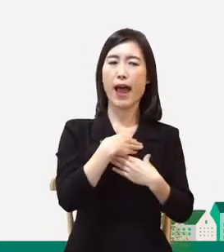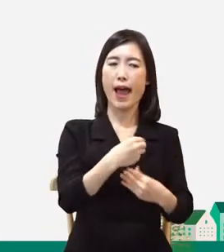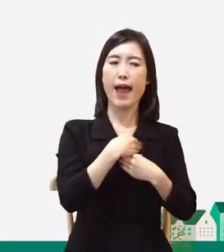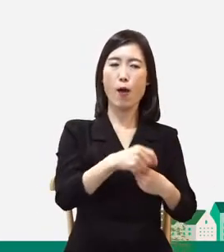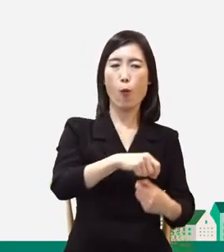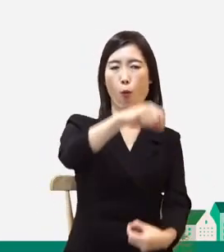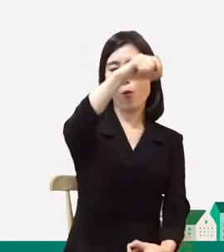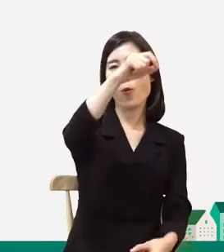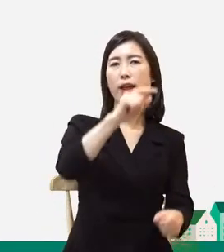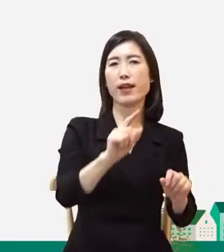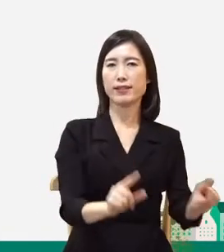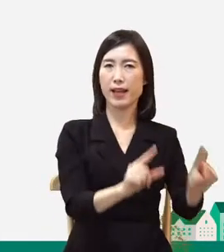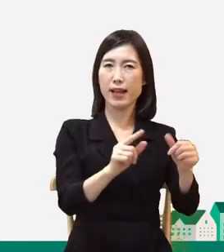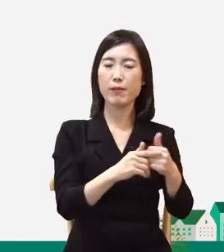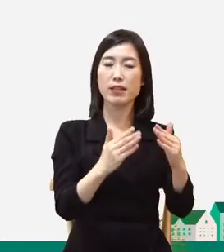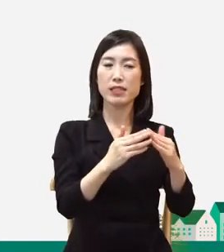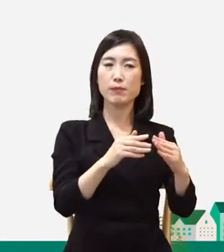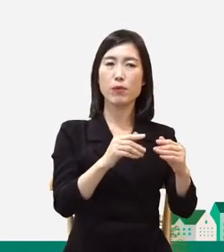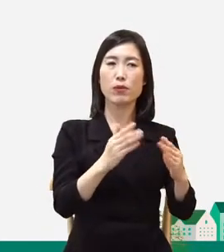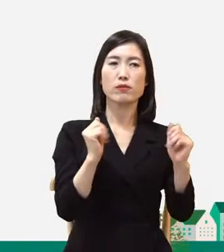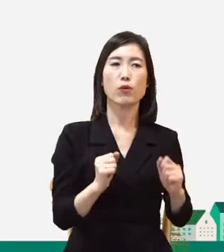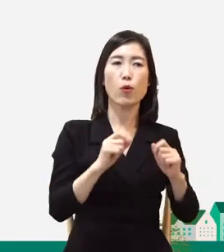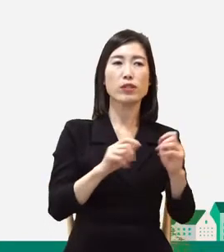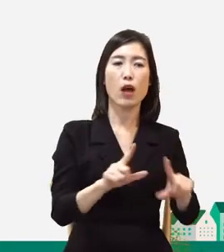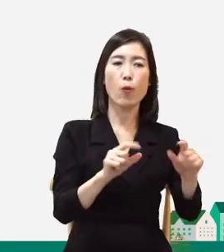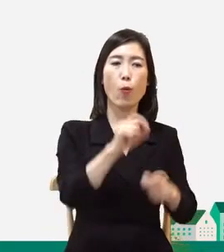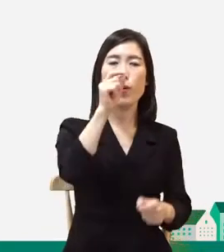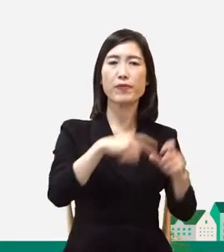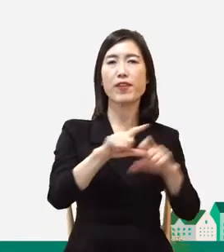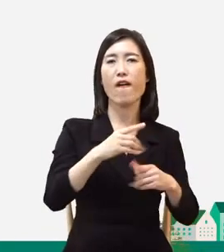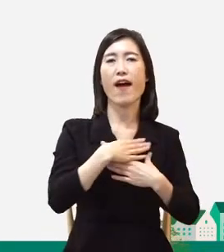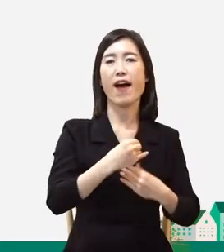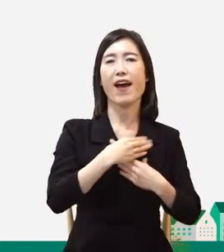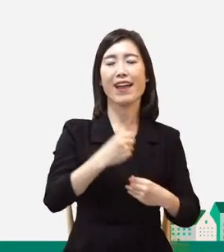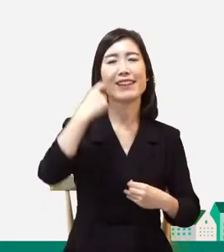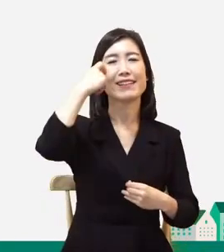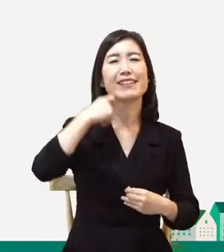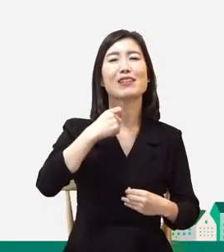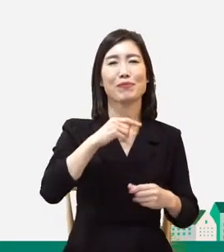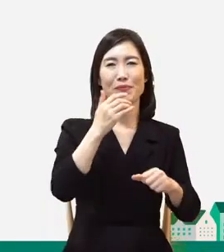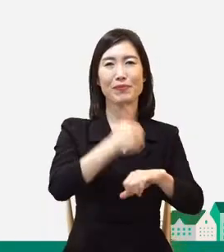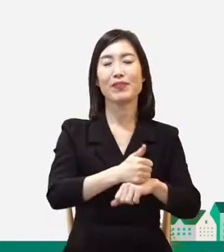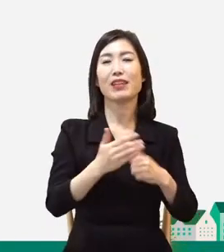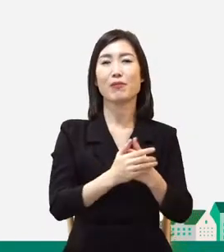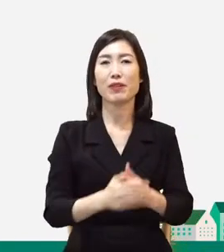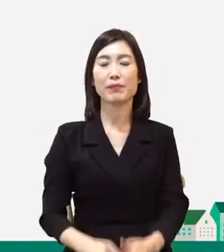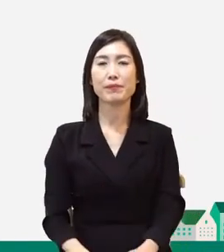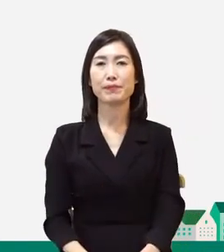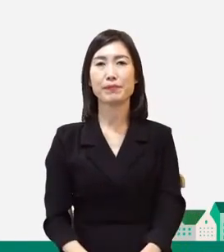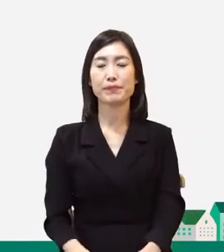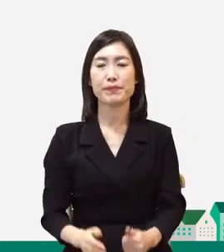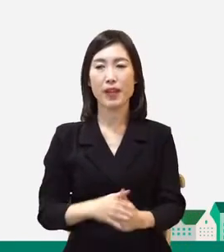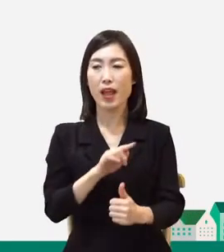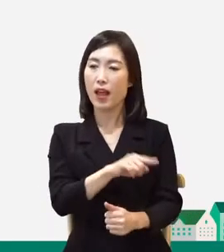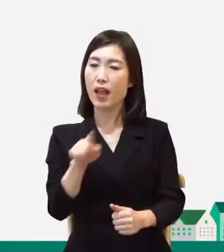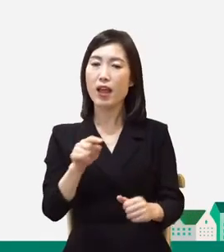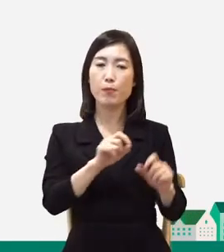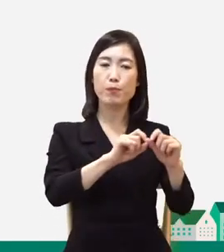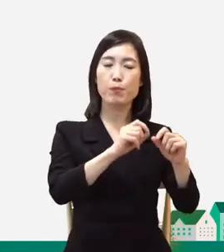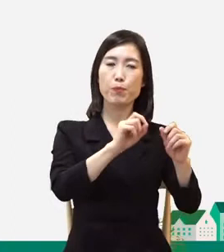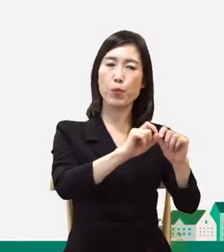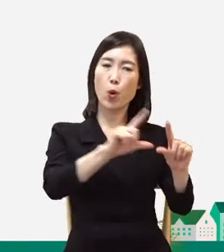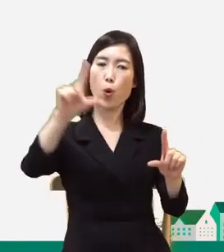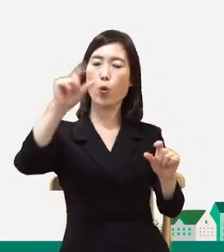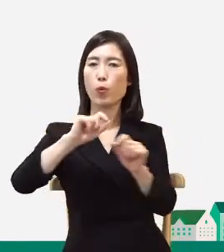기간이 길어질수록 주거에 대한 안정성이 높아지는 것을 확인할 수 있었습니다. 주거 환경 관계 지표의 상승률을 볼